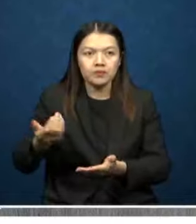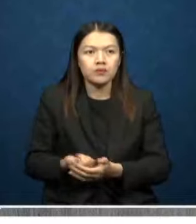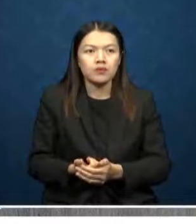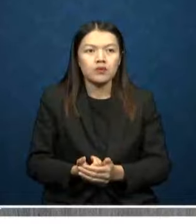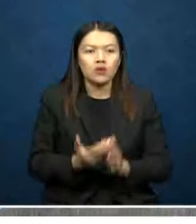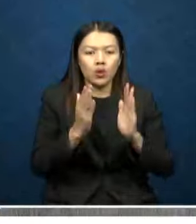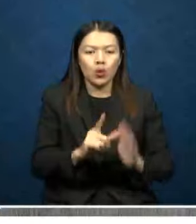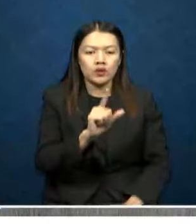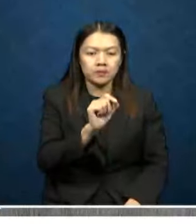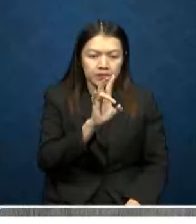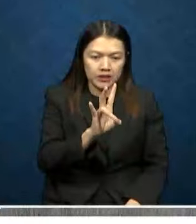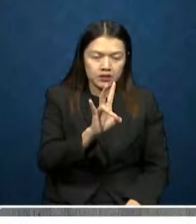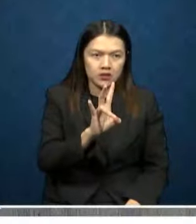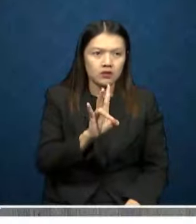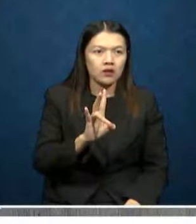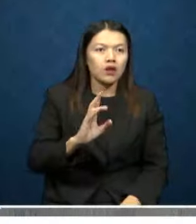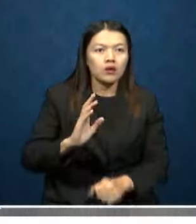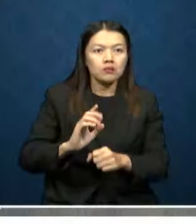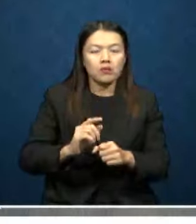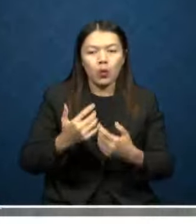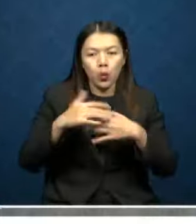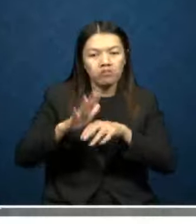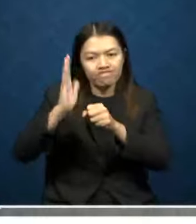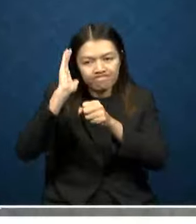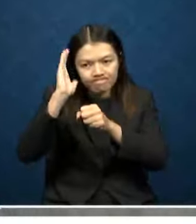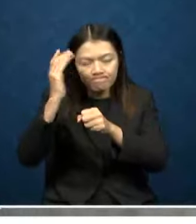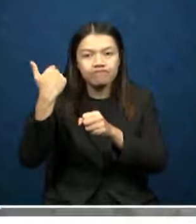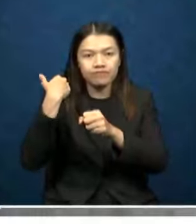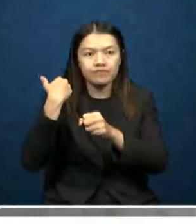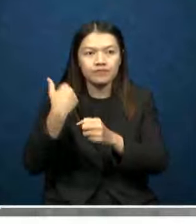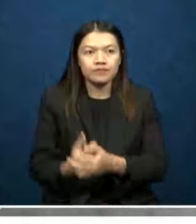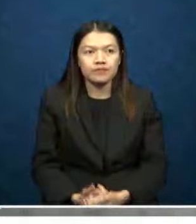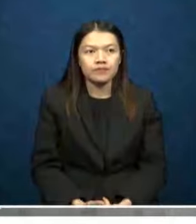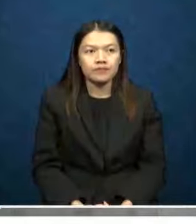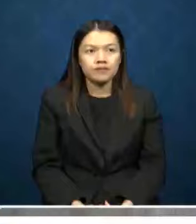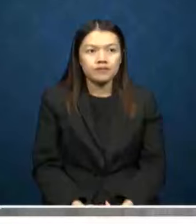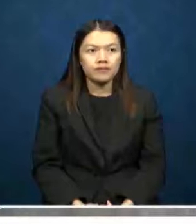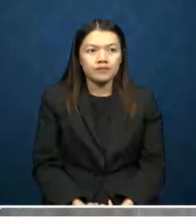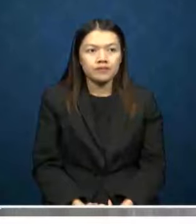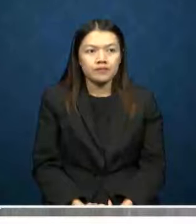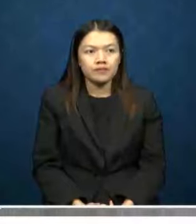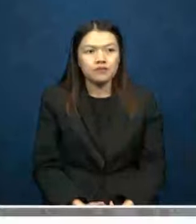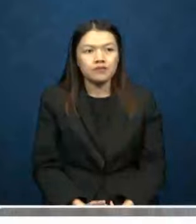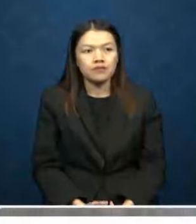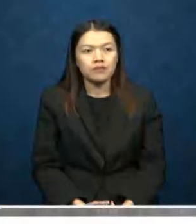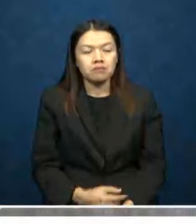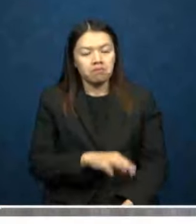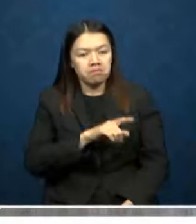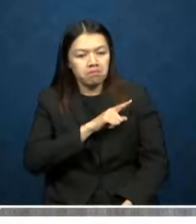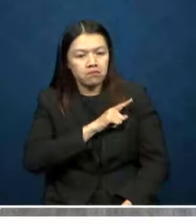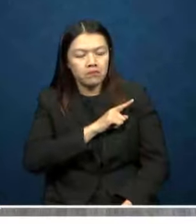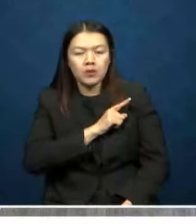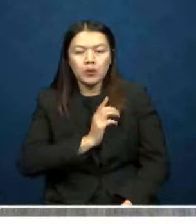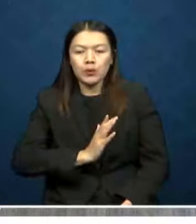27ท่านที่ได้กรุณาร่วมอภิปรายนะครับท่านได้ทำหน้าที่อย่างสม